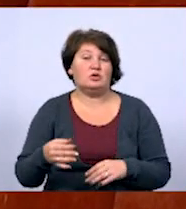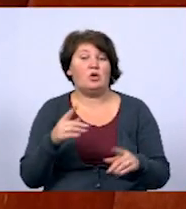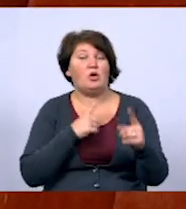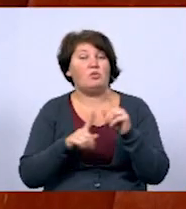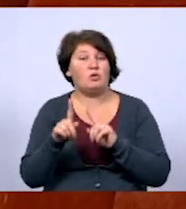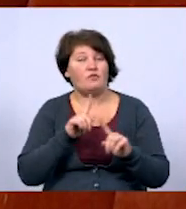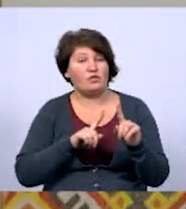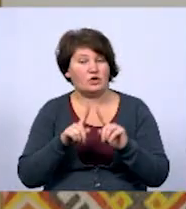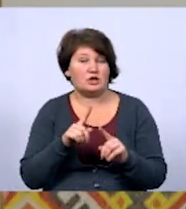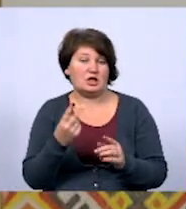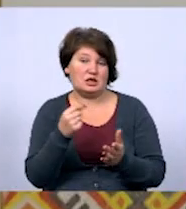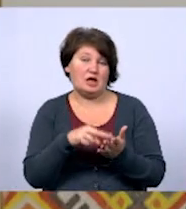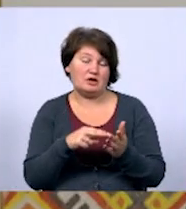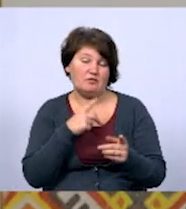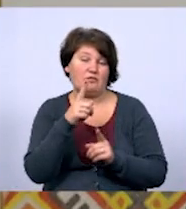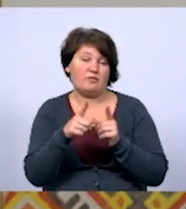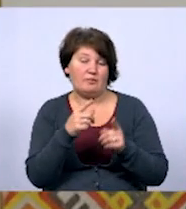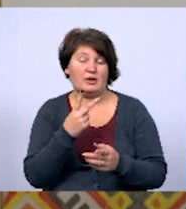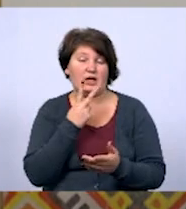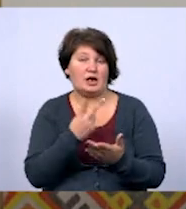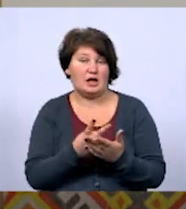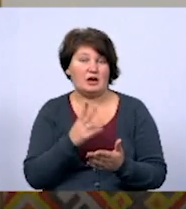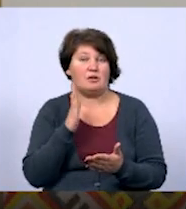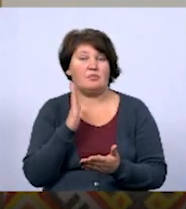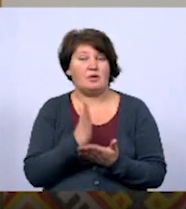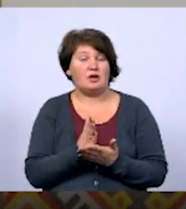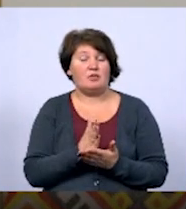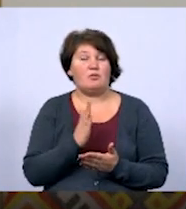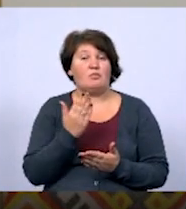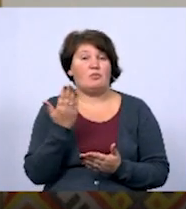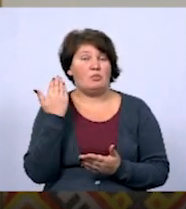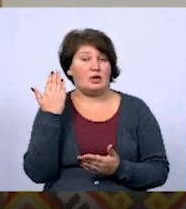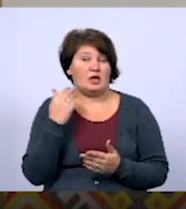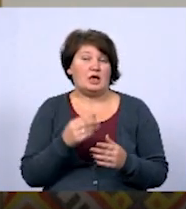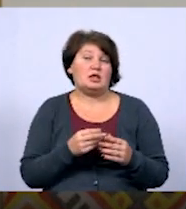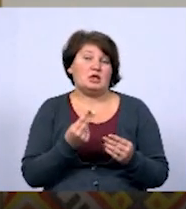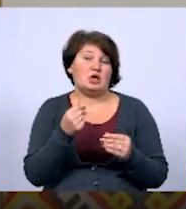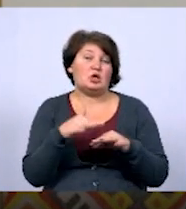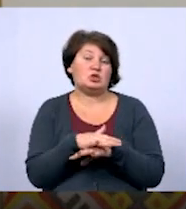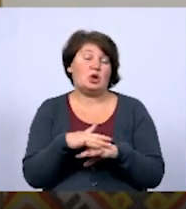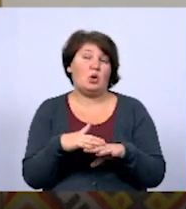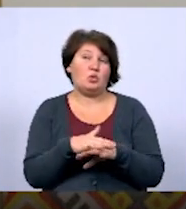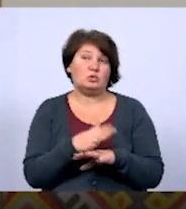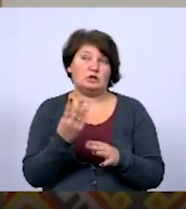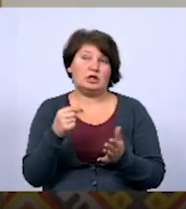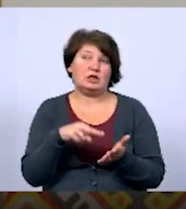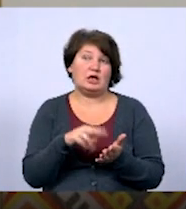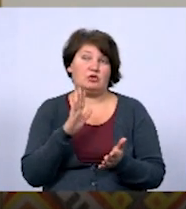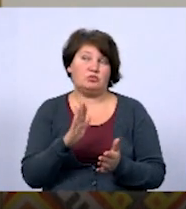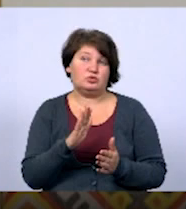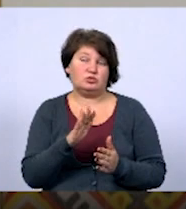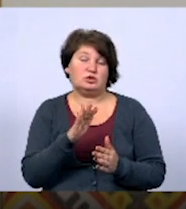тариф переглянуть. Ми маємо попередні розрахунки. Тариф буде частково